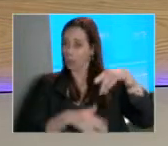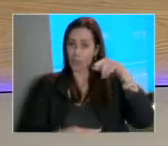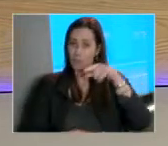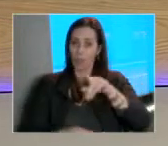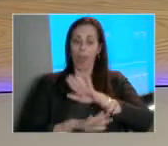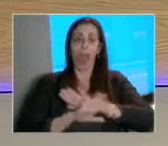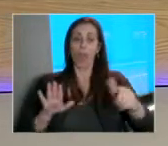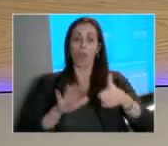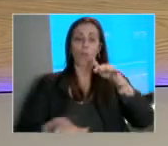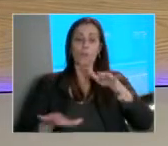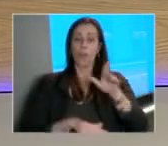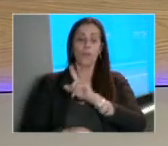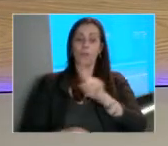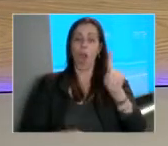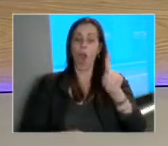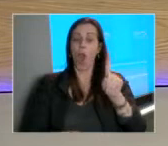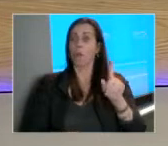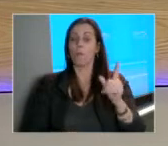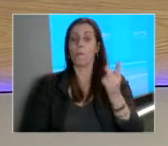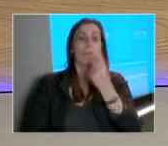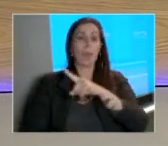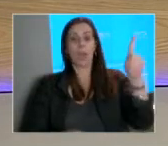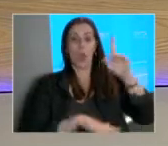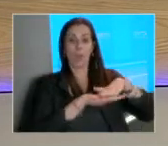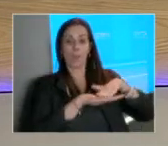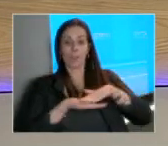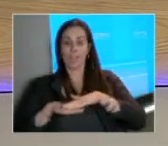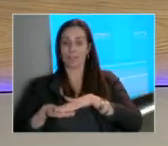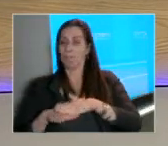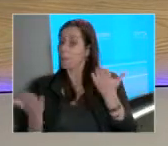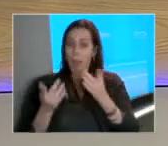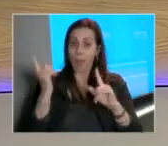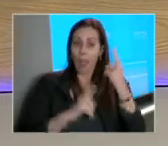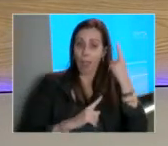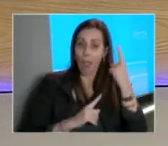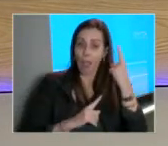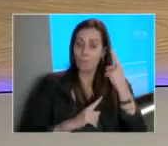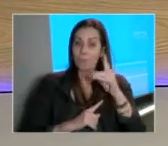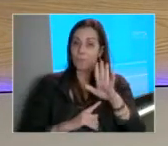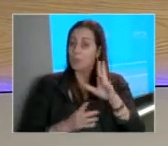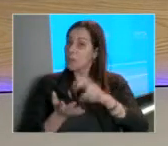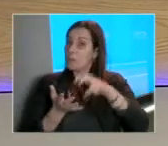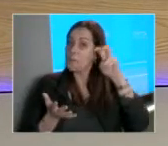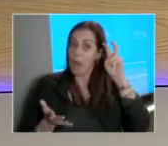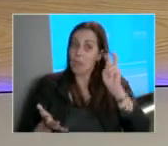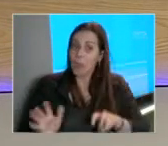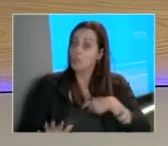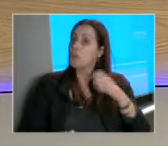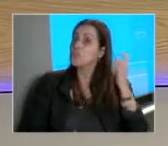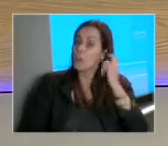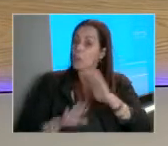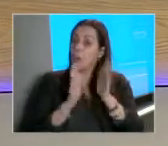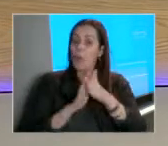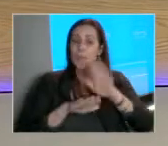שאתה רק ראש הממשלה ולא עוד איזה מיליון תפקידים. מה קרה? התפטרת, כך שמעתי,